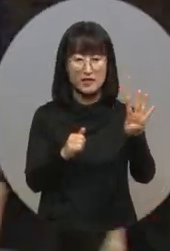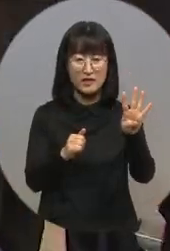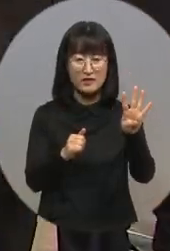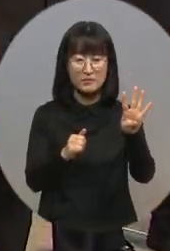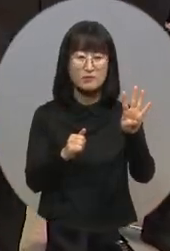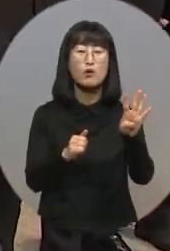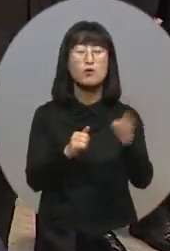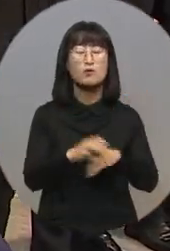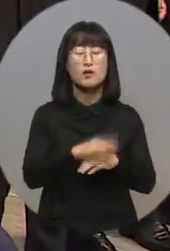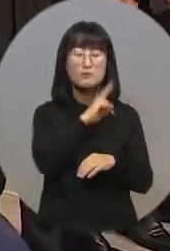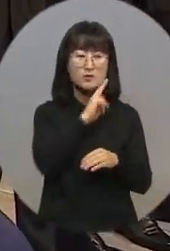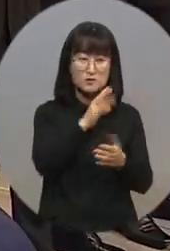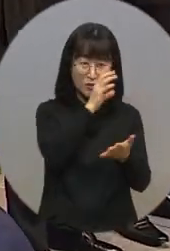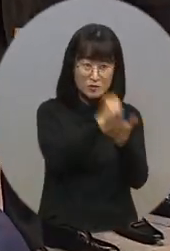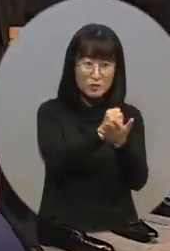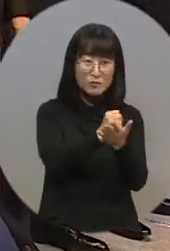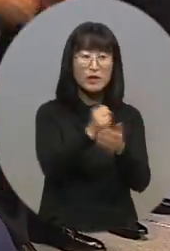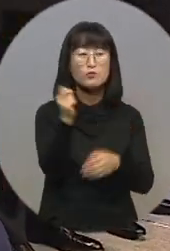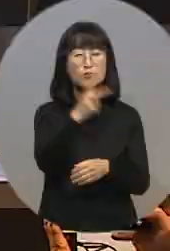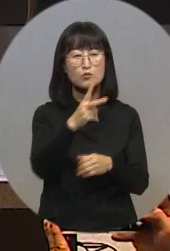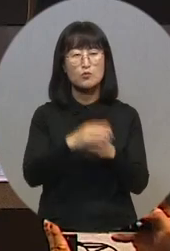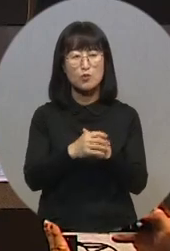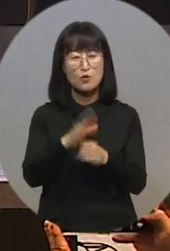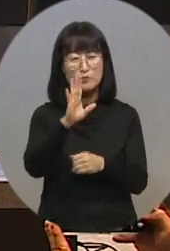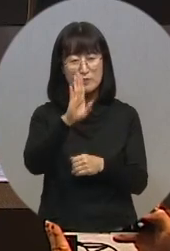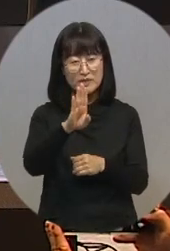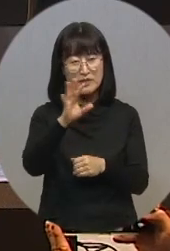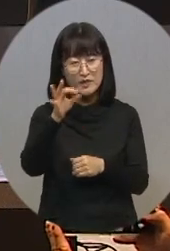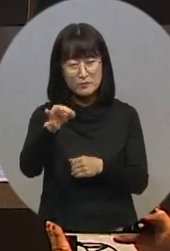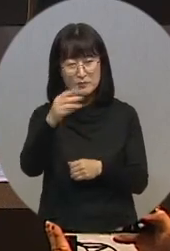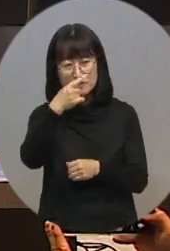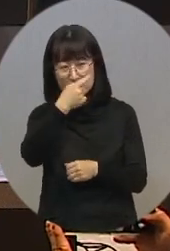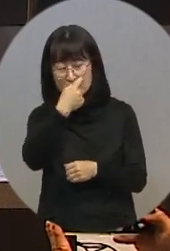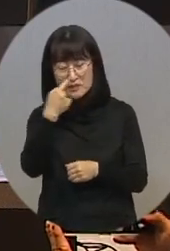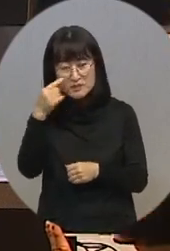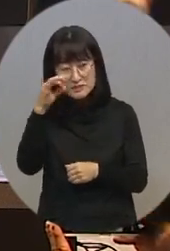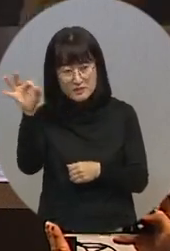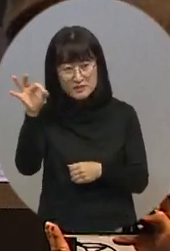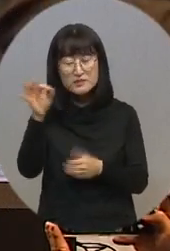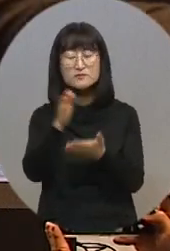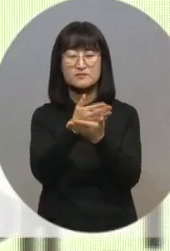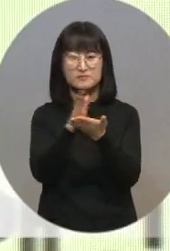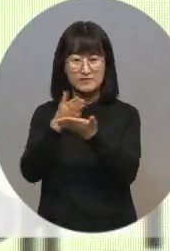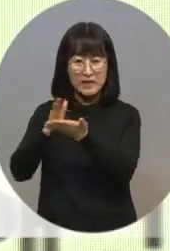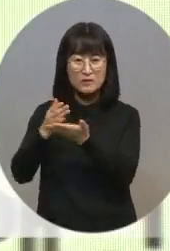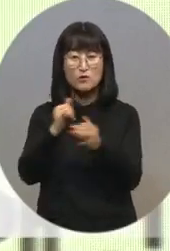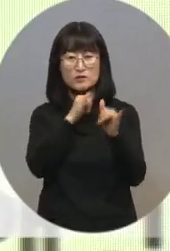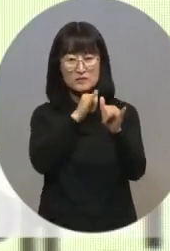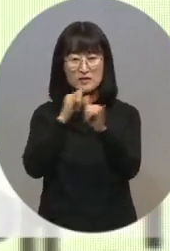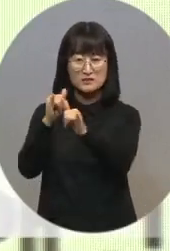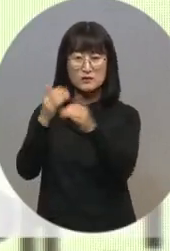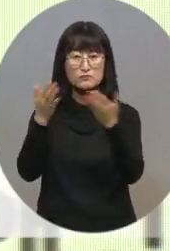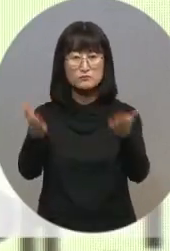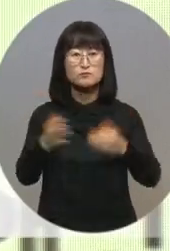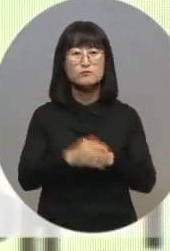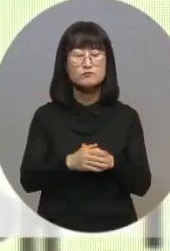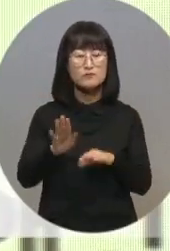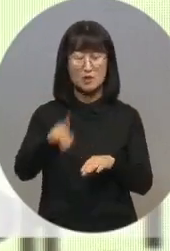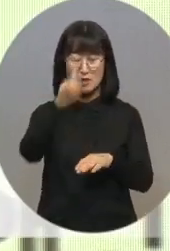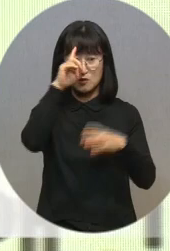편의시설 적합성, 기타 제도 개선과 권익증진, BF인증으로 나뉘었습니다. 현재